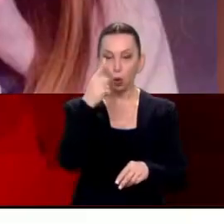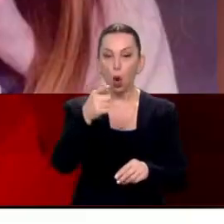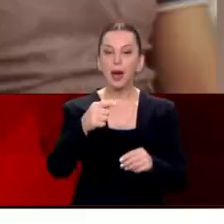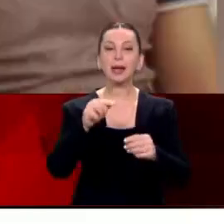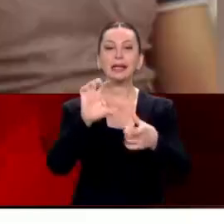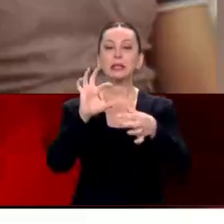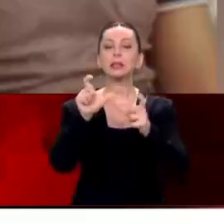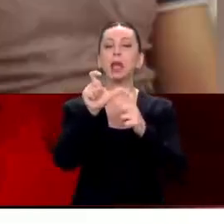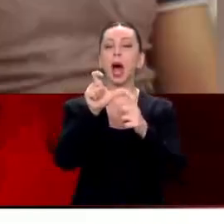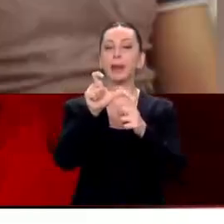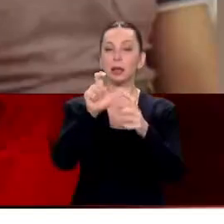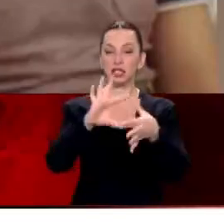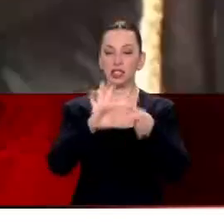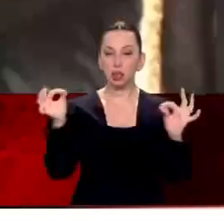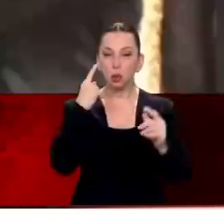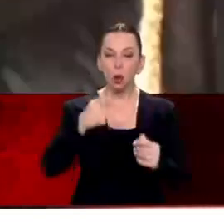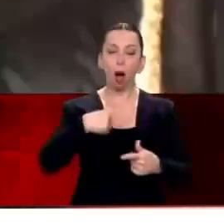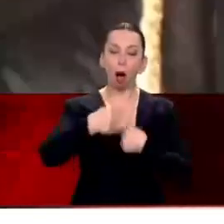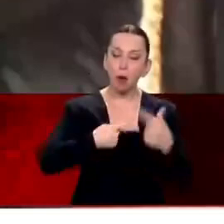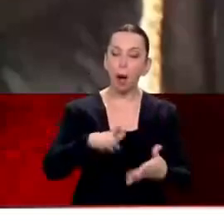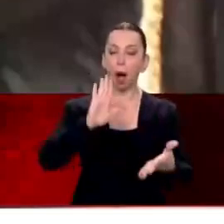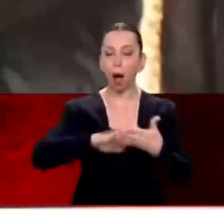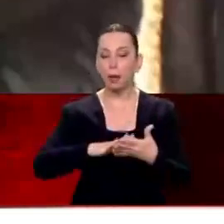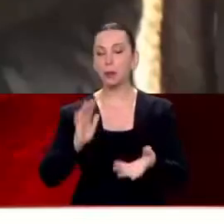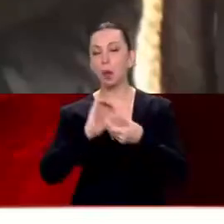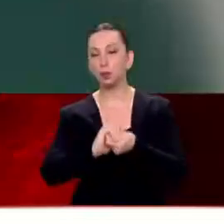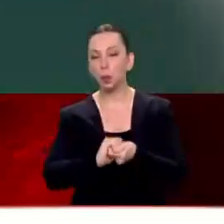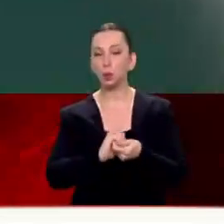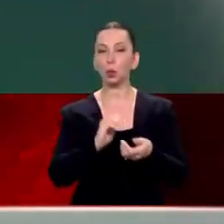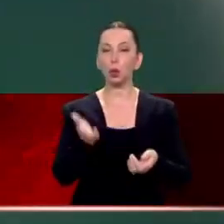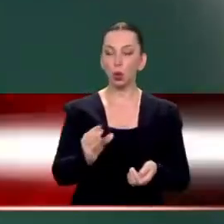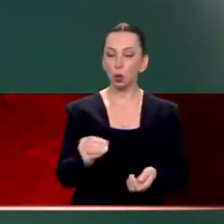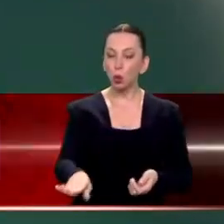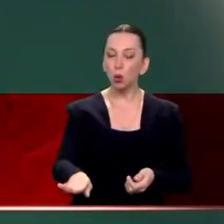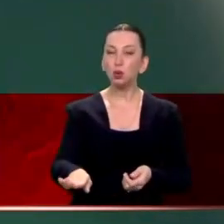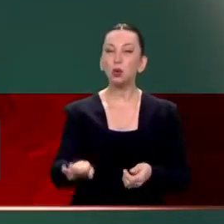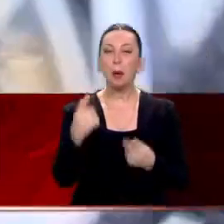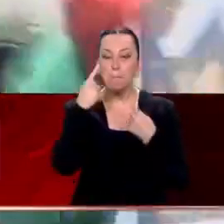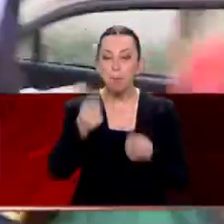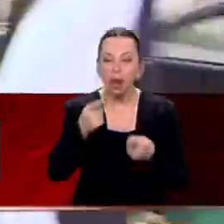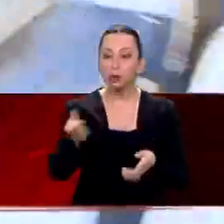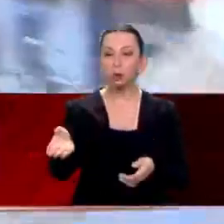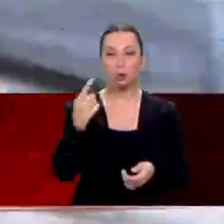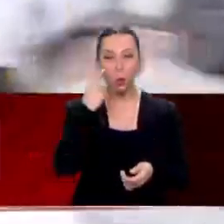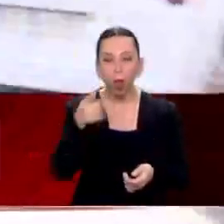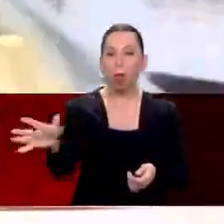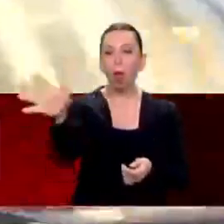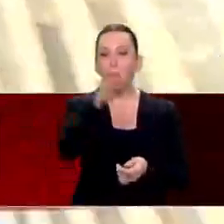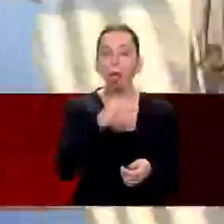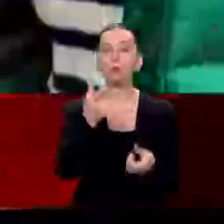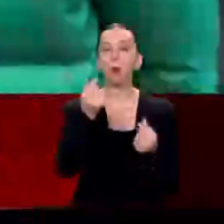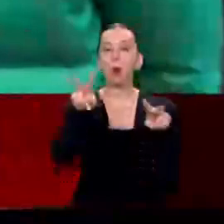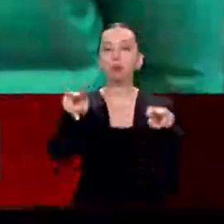saadet zinciriyle arkadaşlarını, akrabalarını, hatta çocuğunun dadısını bile dolandırdı. Yakınlarınızı dolandırdığını